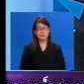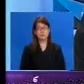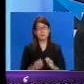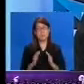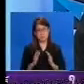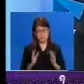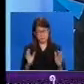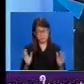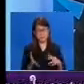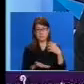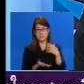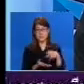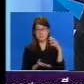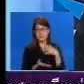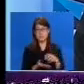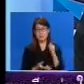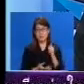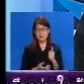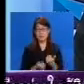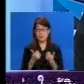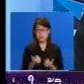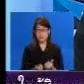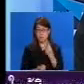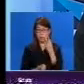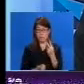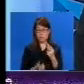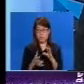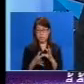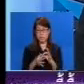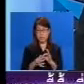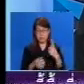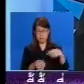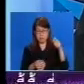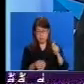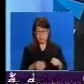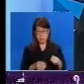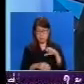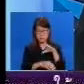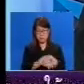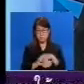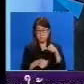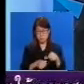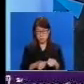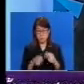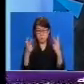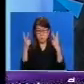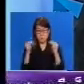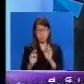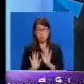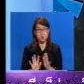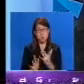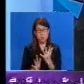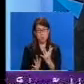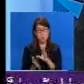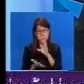ขอบคุณคุณสุภัทราสำหรับรายงานนะคะมากันที่เรื่องของคดีที่อยู่ในความสนใจอีกคดีนึงค่ะนายกรัฐมนตรีขอเวลาหาข้อมูลเพิ่มนะ